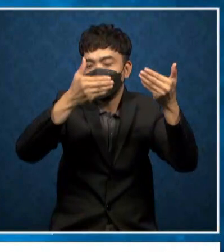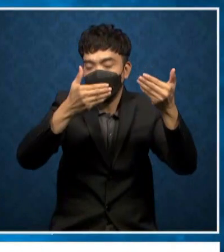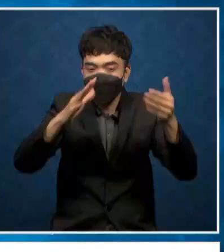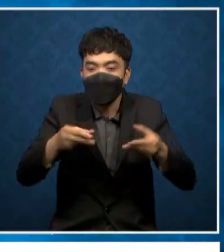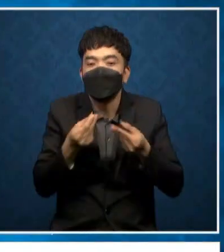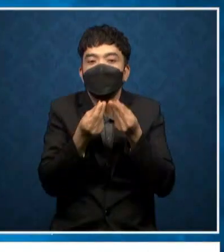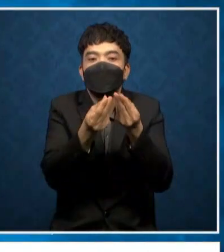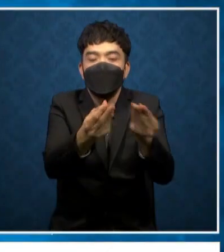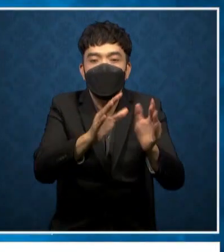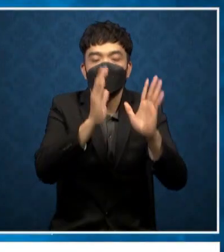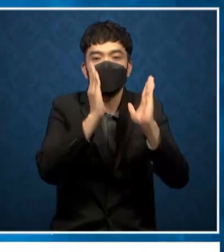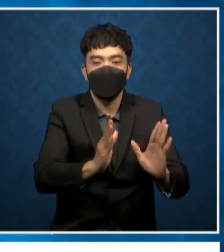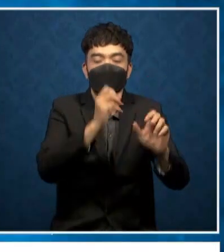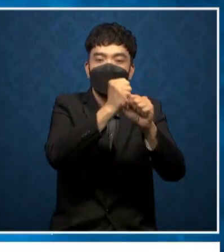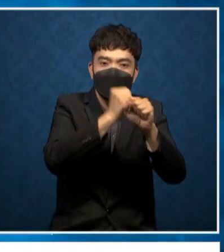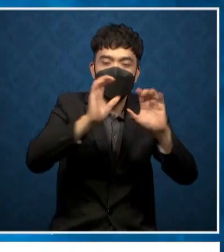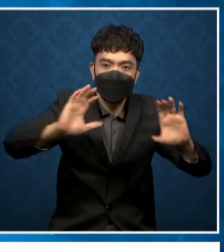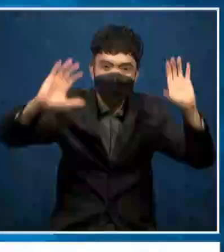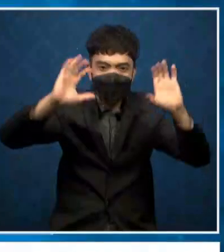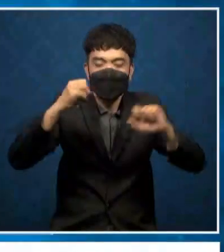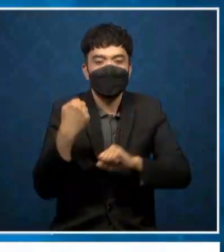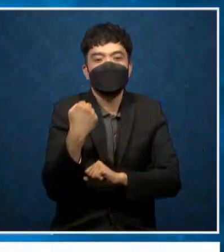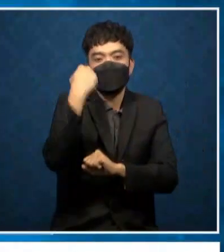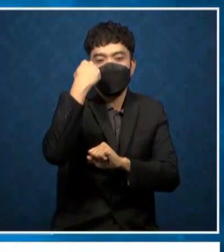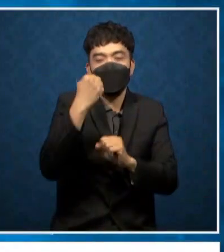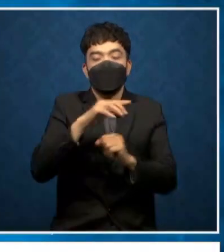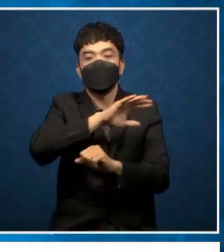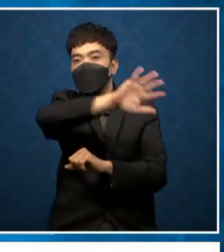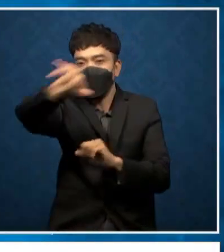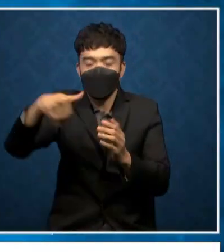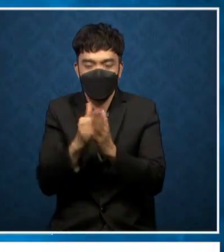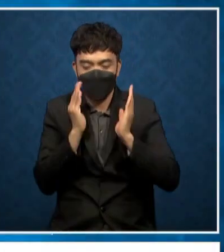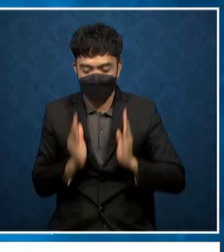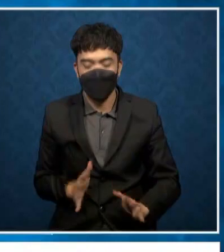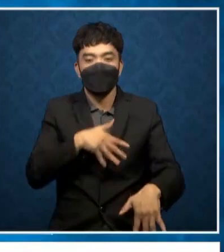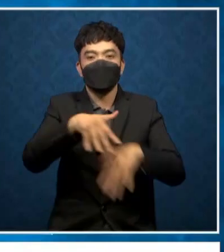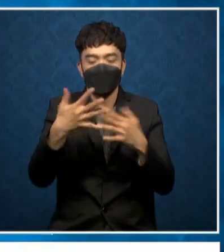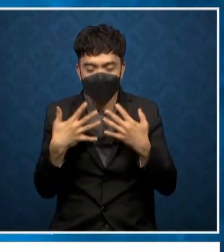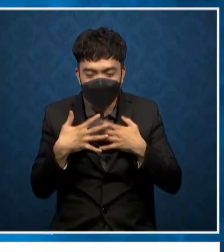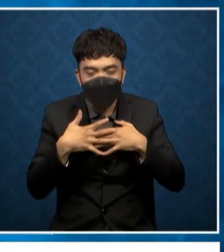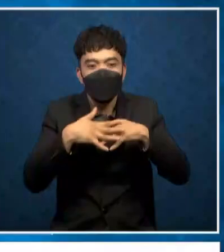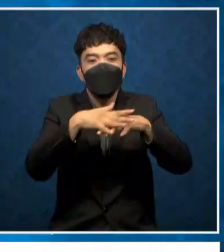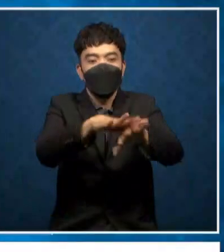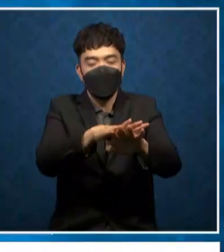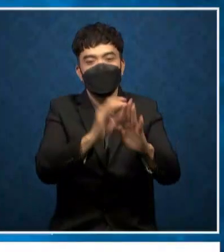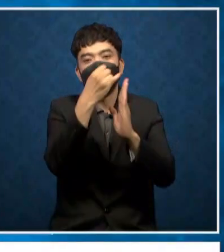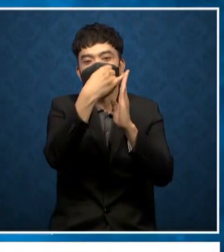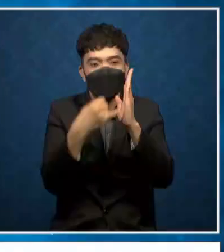การบรหาลัวจาการใระัพื้นที่โดยการมีสุดร่มของ Xiaodern โ